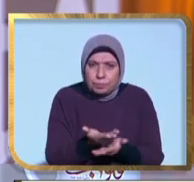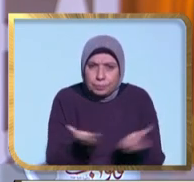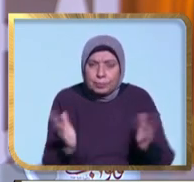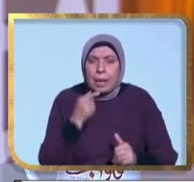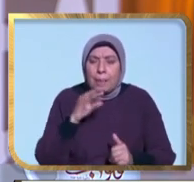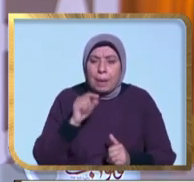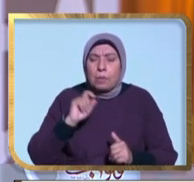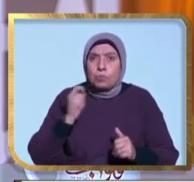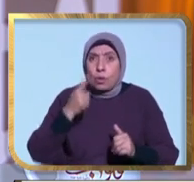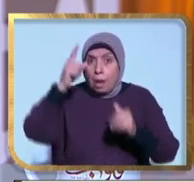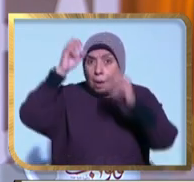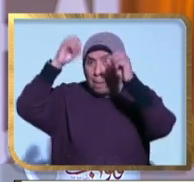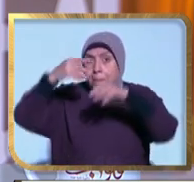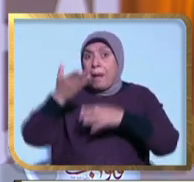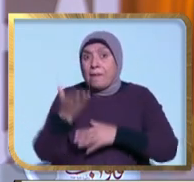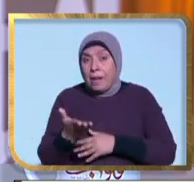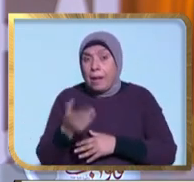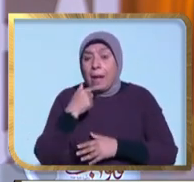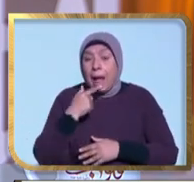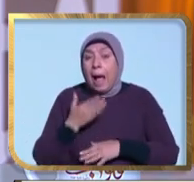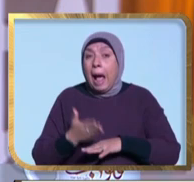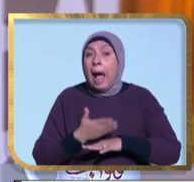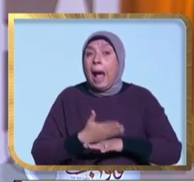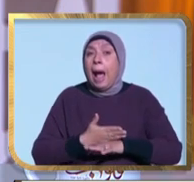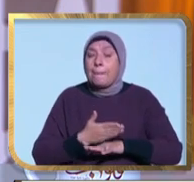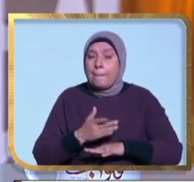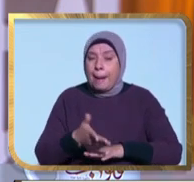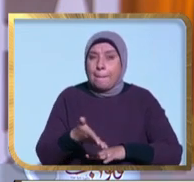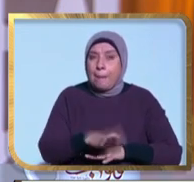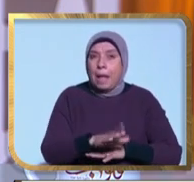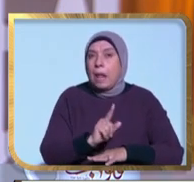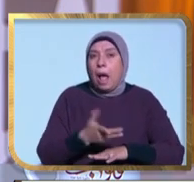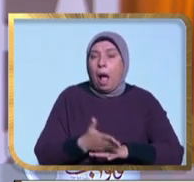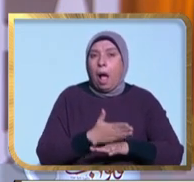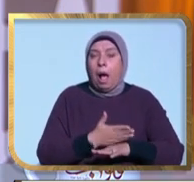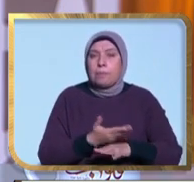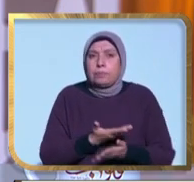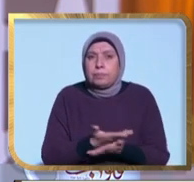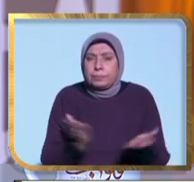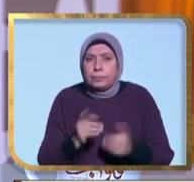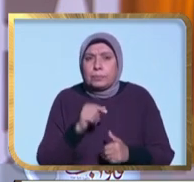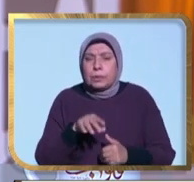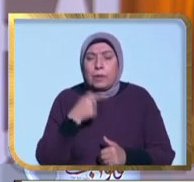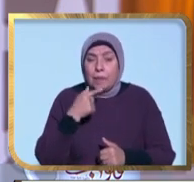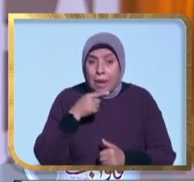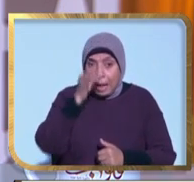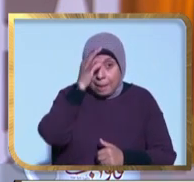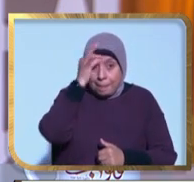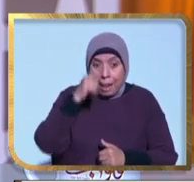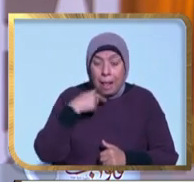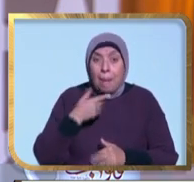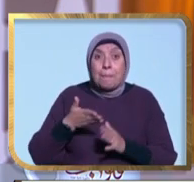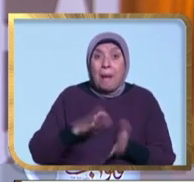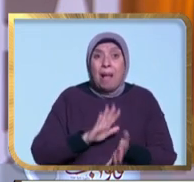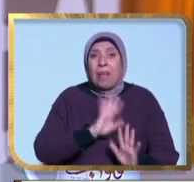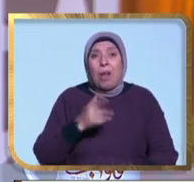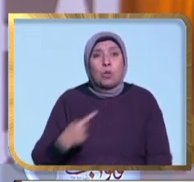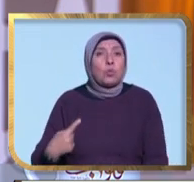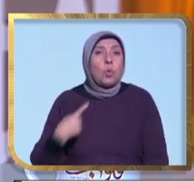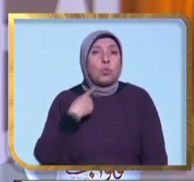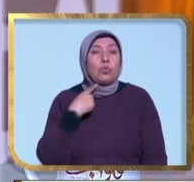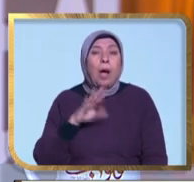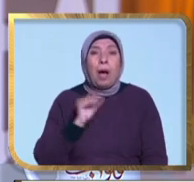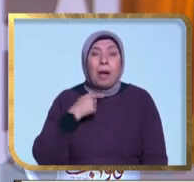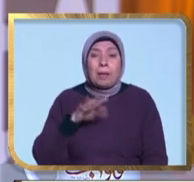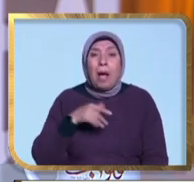الموت فيقول فيقول رب لولا اخرتني الى اجل قريب فاصدق واكن من